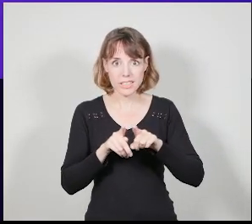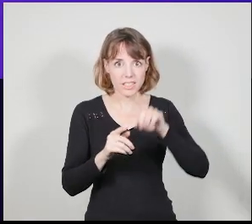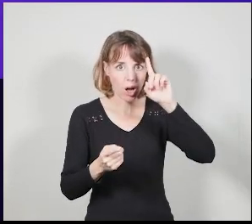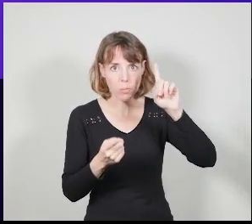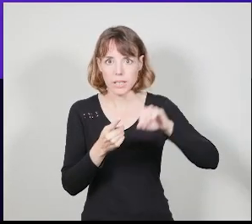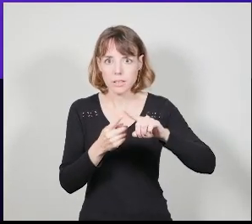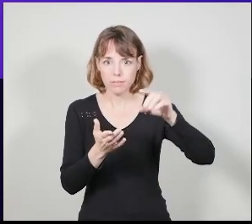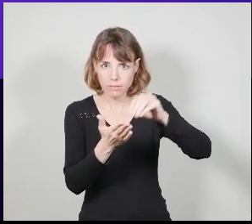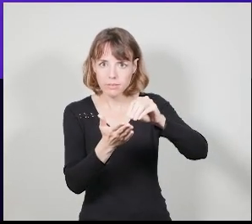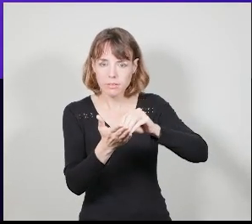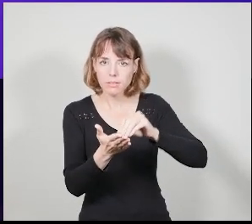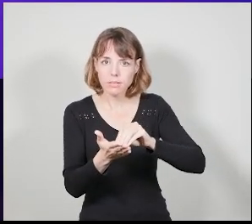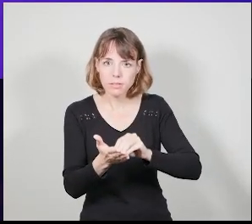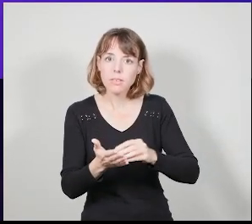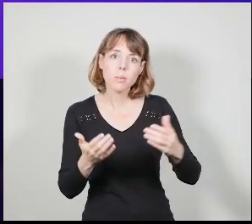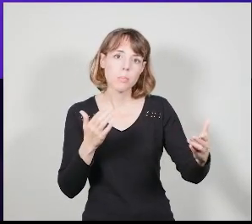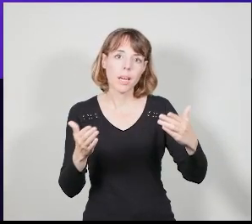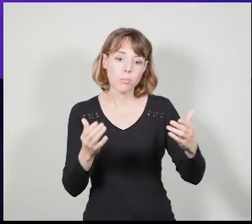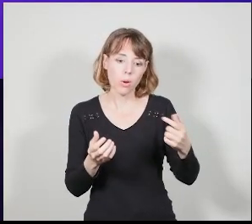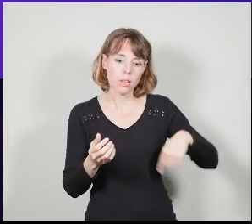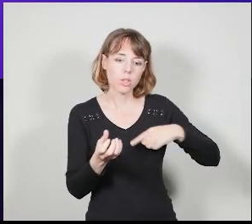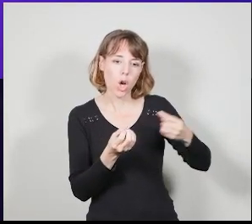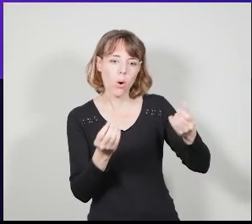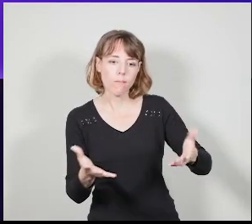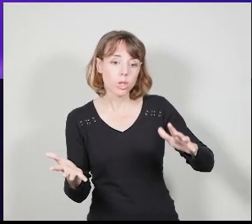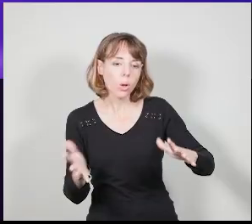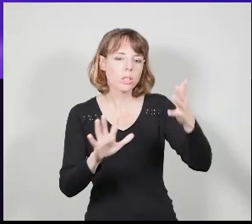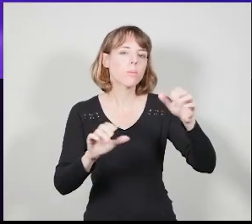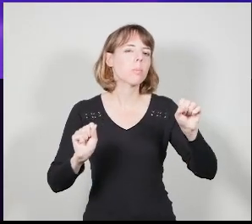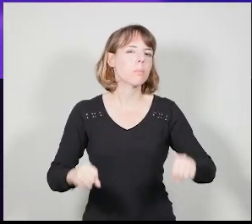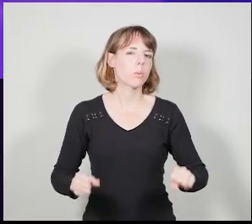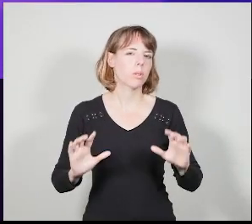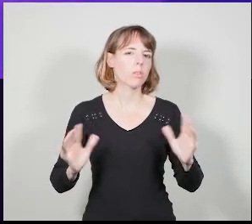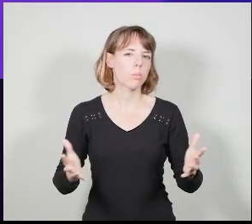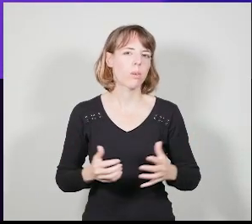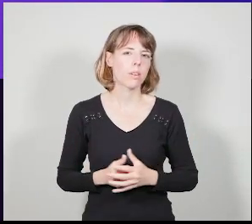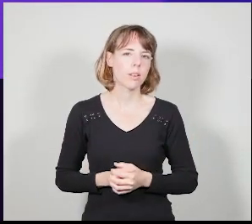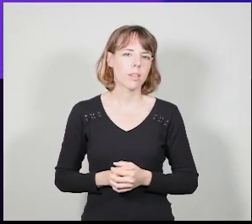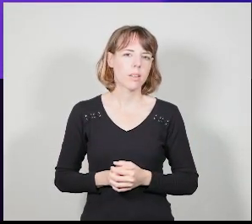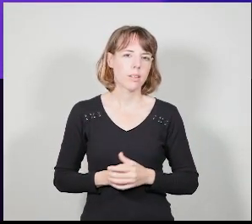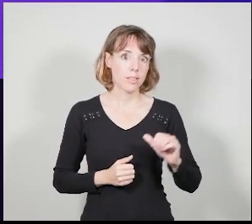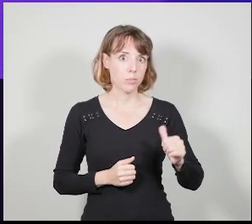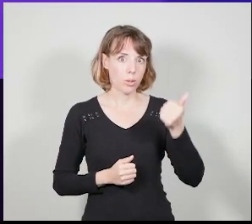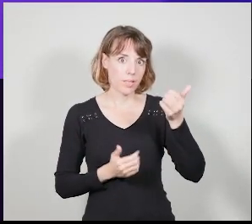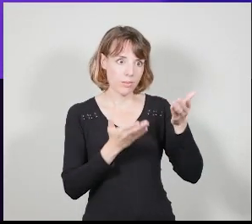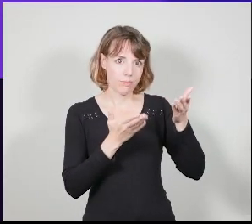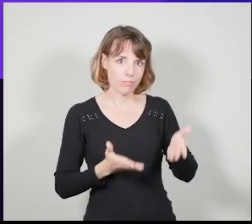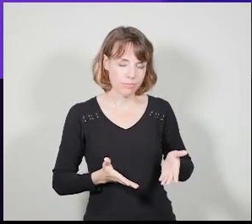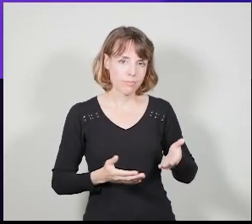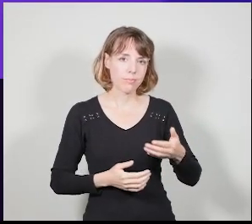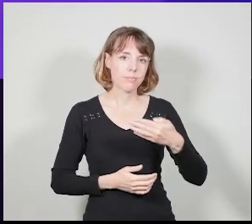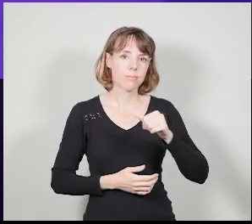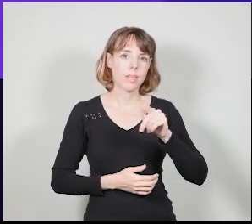cette transformation de l'offre. Et en commençant peut-être avec vous, Magali, sur le rapport autour